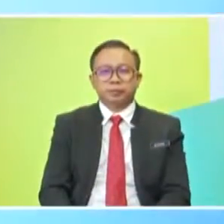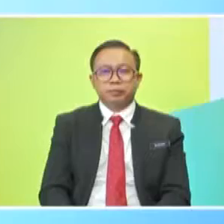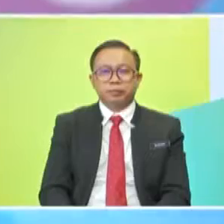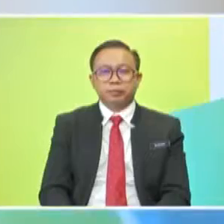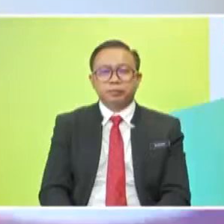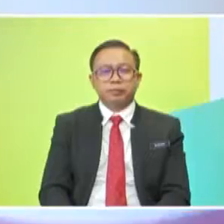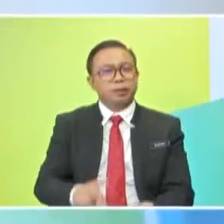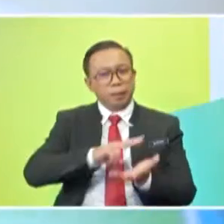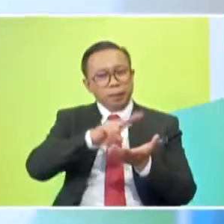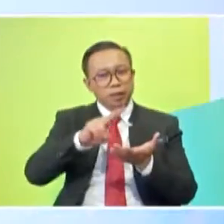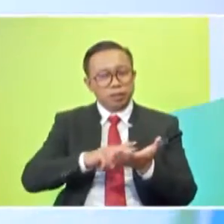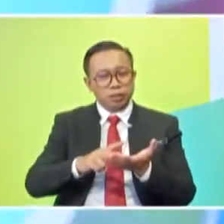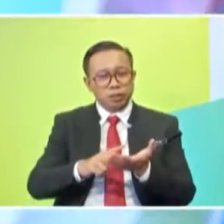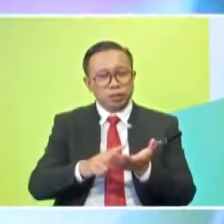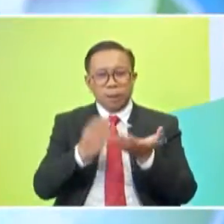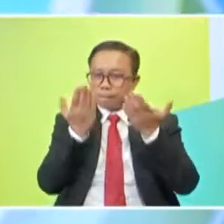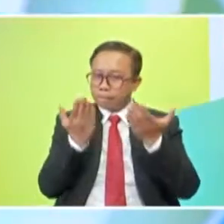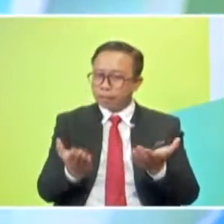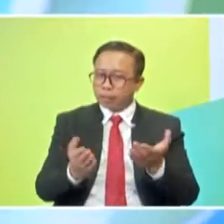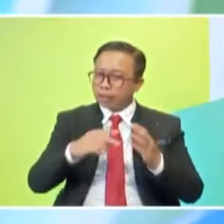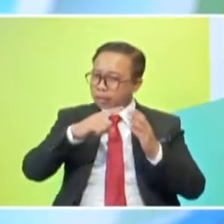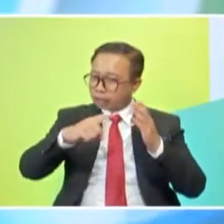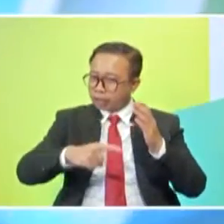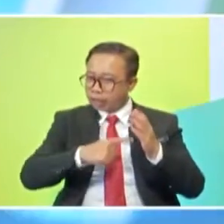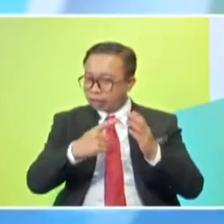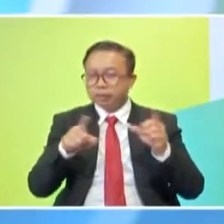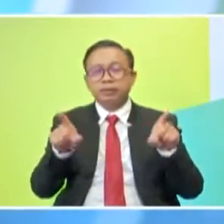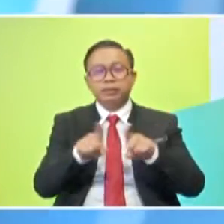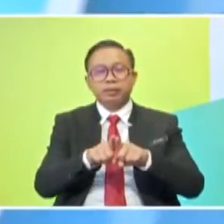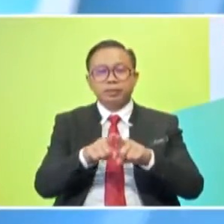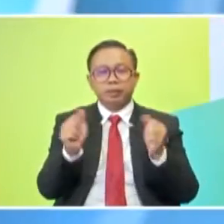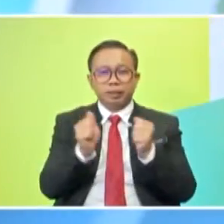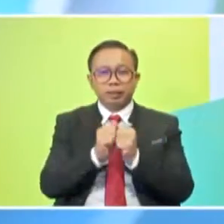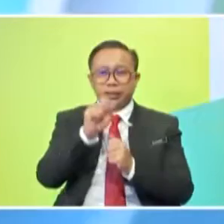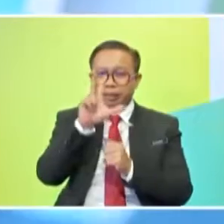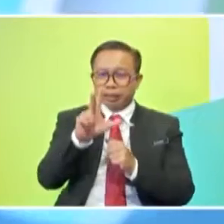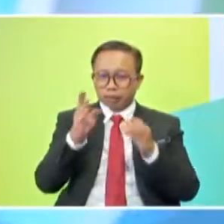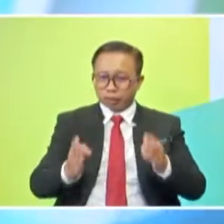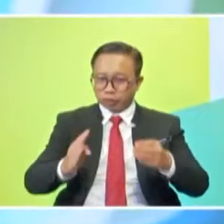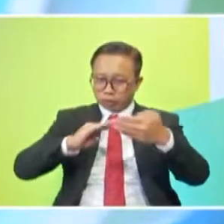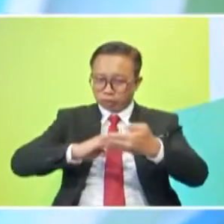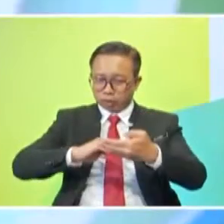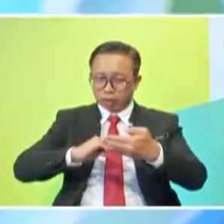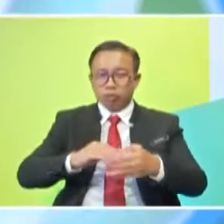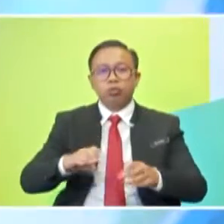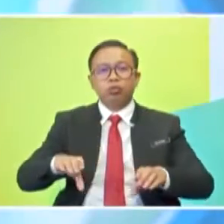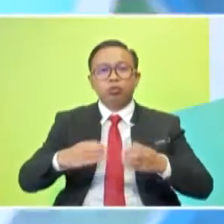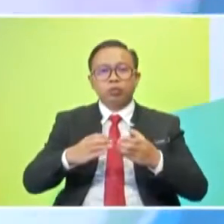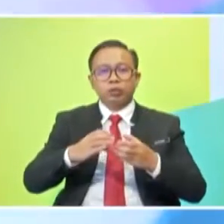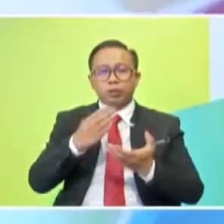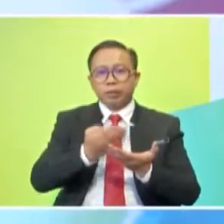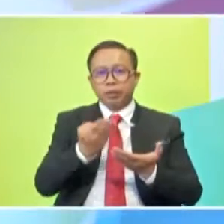Hai jadi kita baca berat Ayah bersamaan dengan tiga kota coba Mira basis Mulia Oke